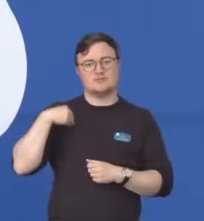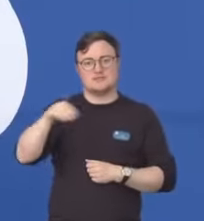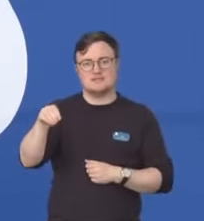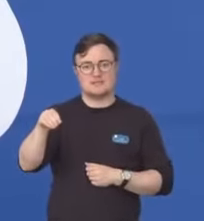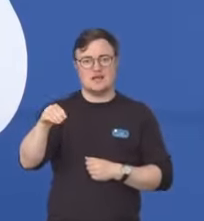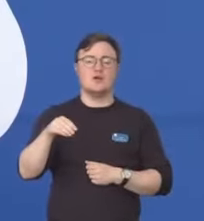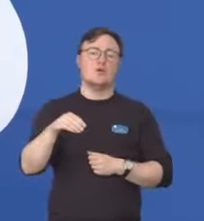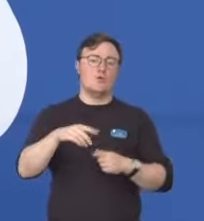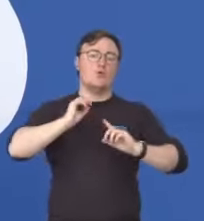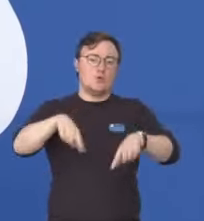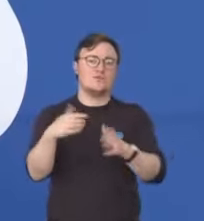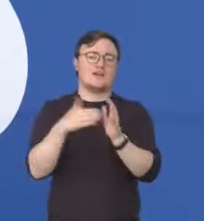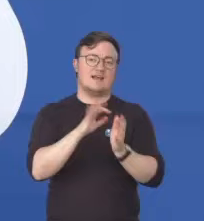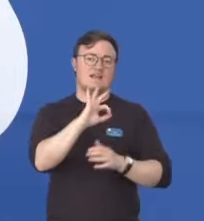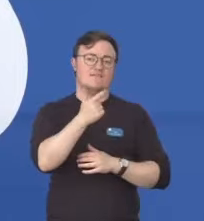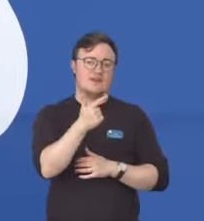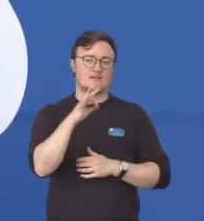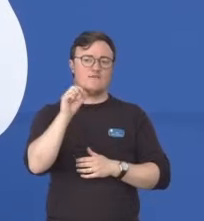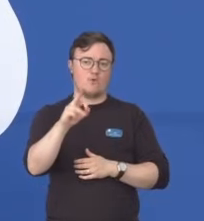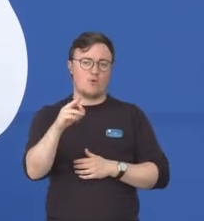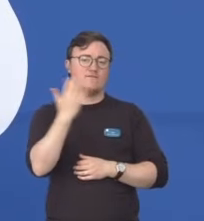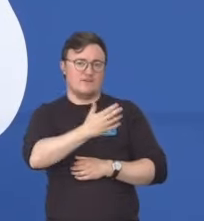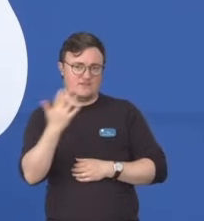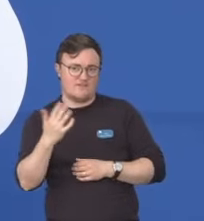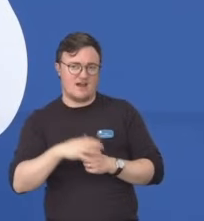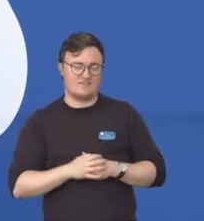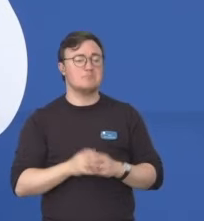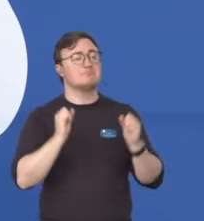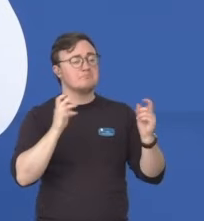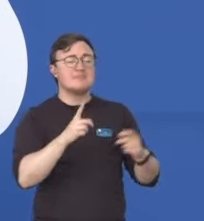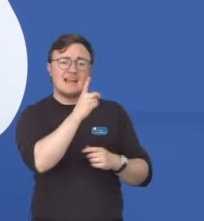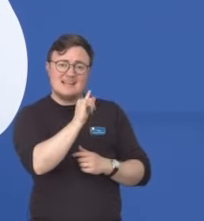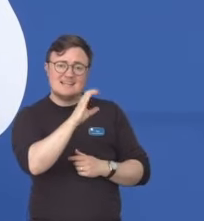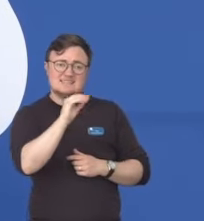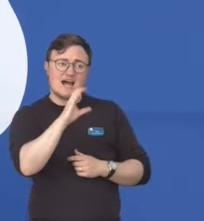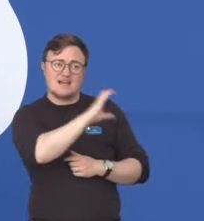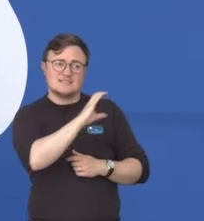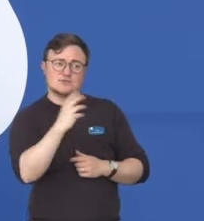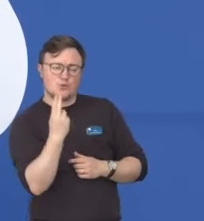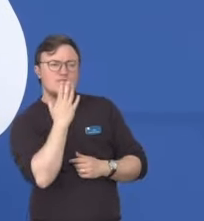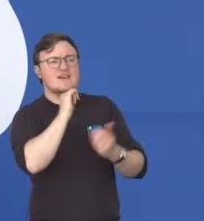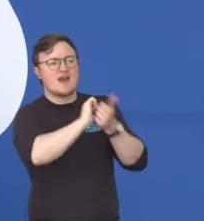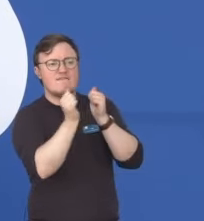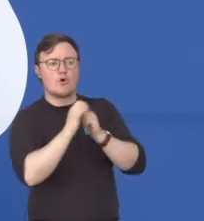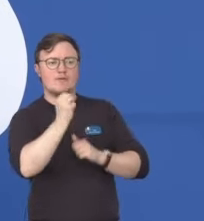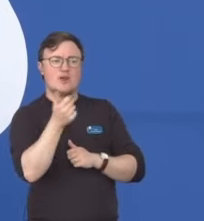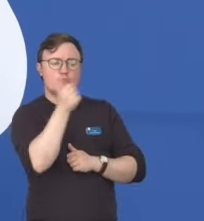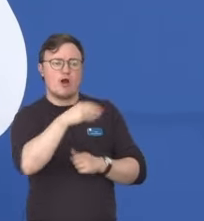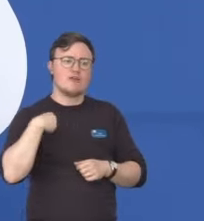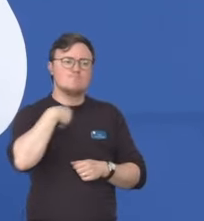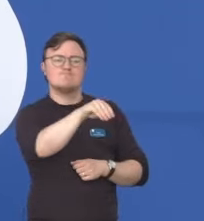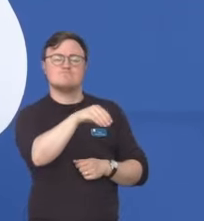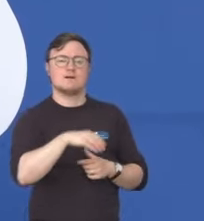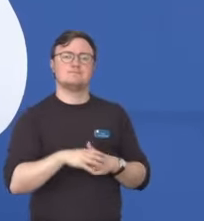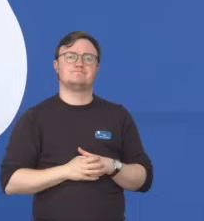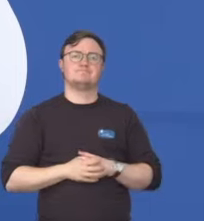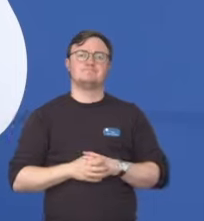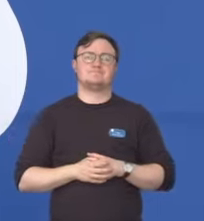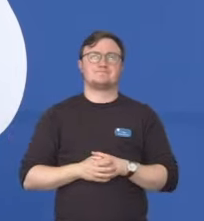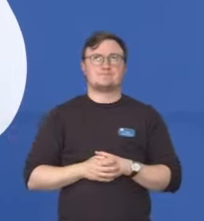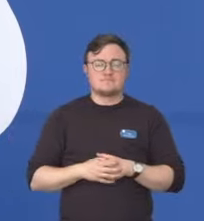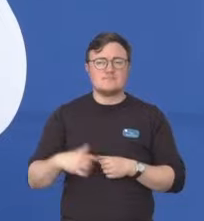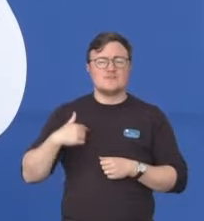55 till exempel. Tack så mycket. Lisa Nobo, SSU. Vilka reformer bör EU införa för de unga och kommande generationer? Nej,